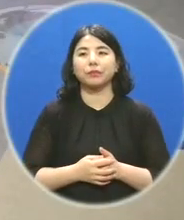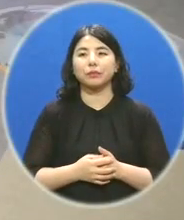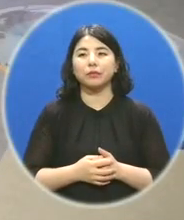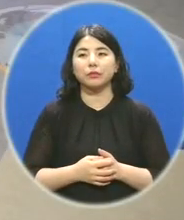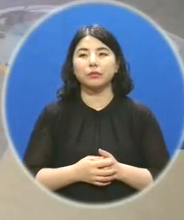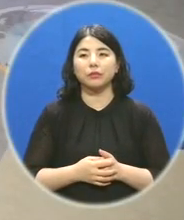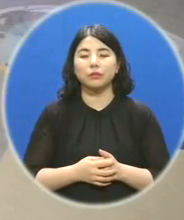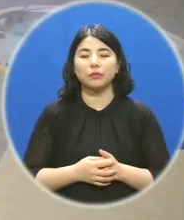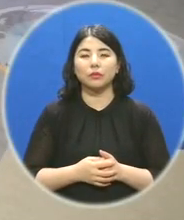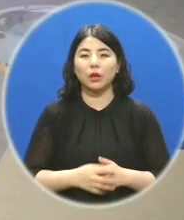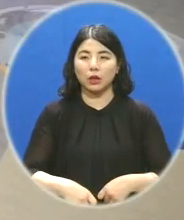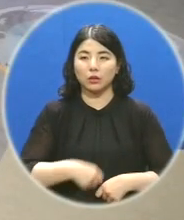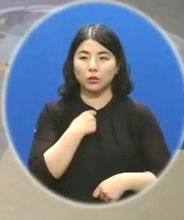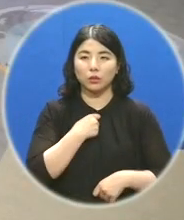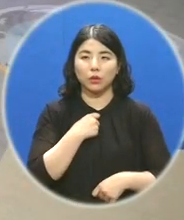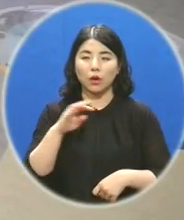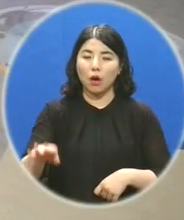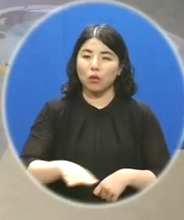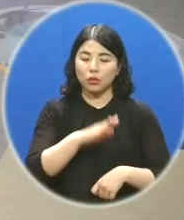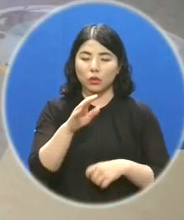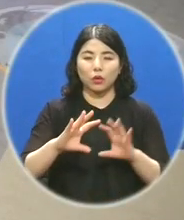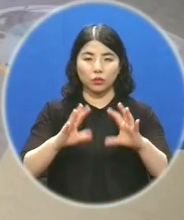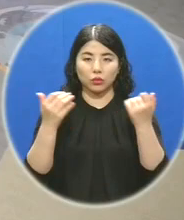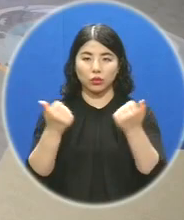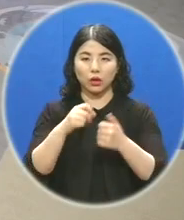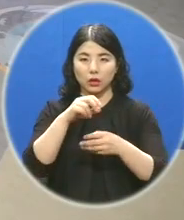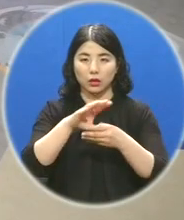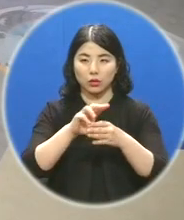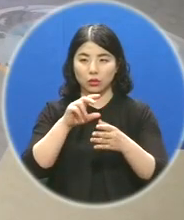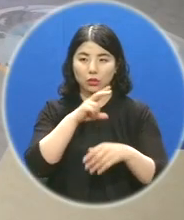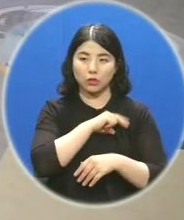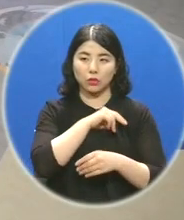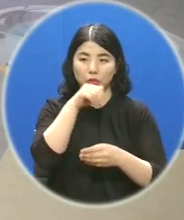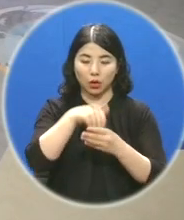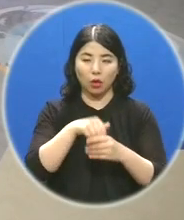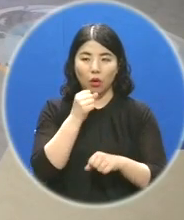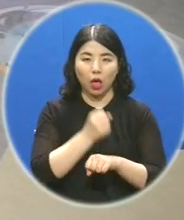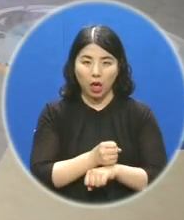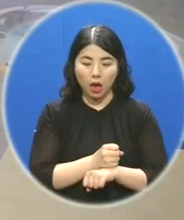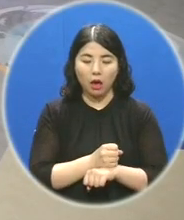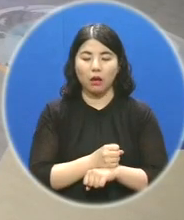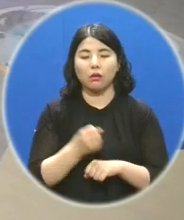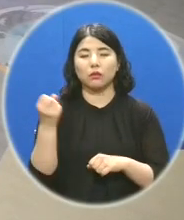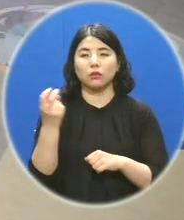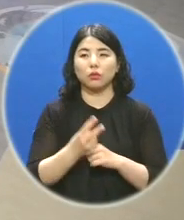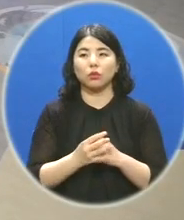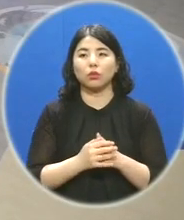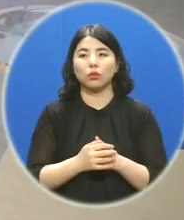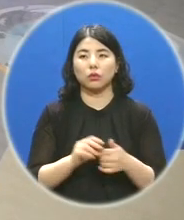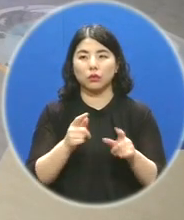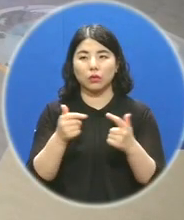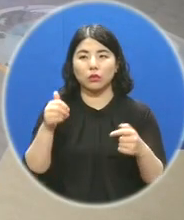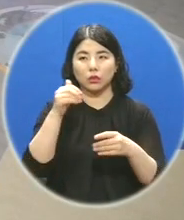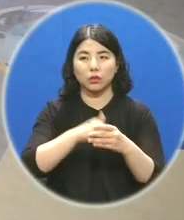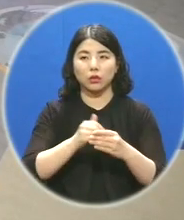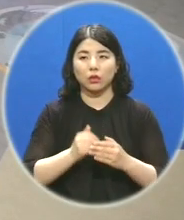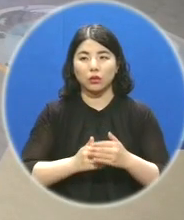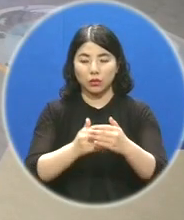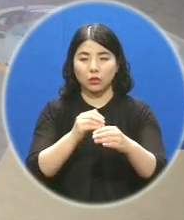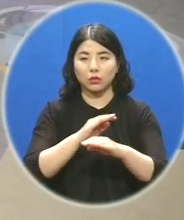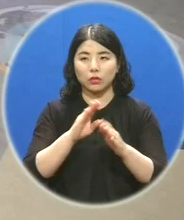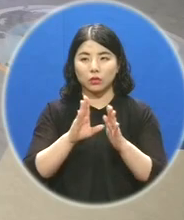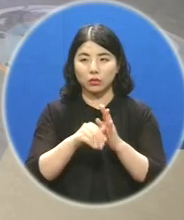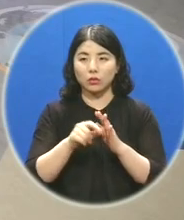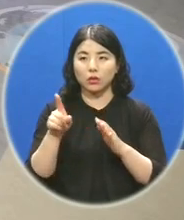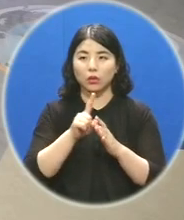이런 거겠죠. 사실 우리가 국회의원 선거를 한다. 또 그 이제 뭐 이제 여러 가지 선거를 거칠 때는